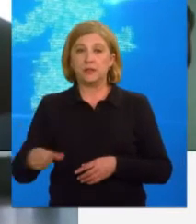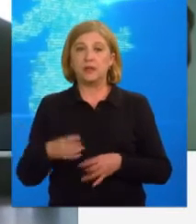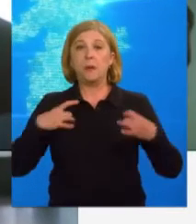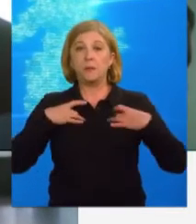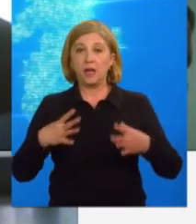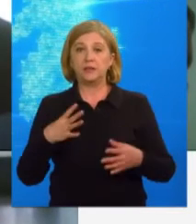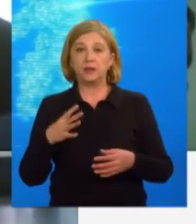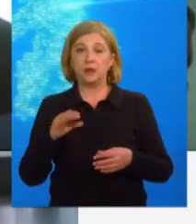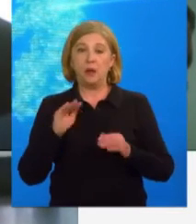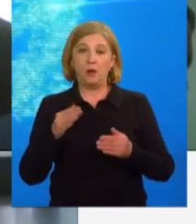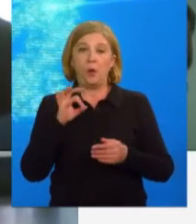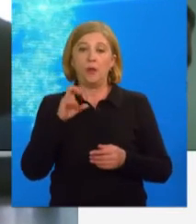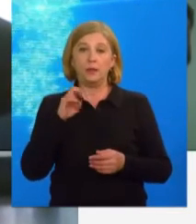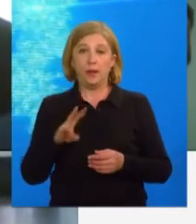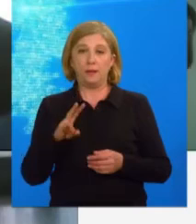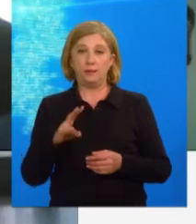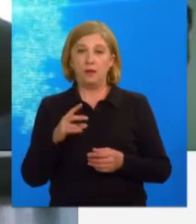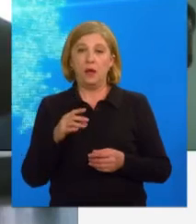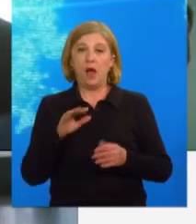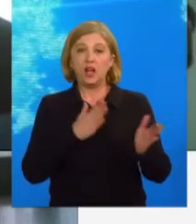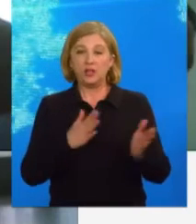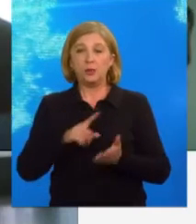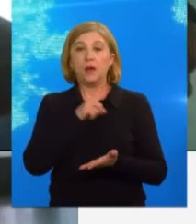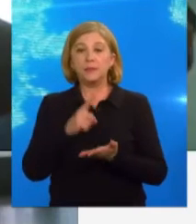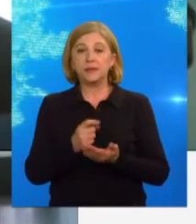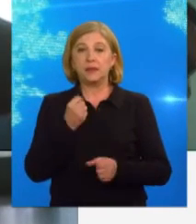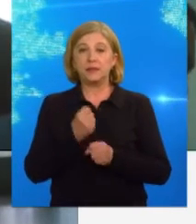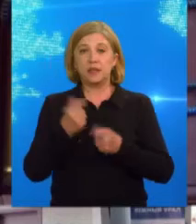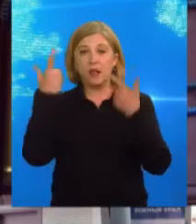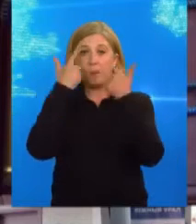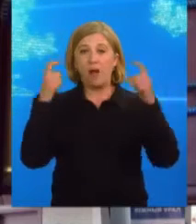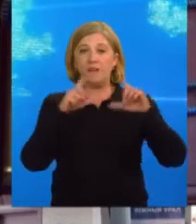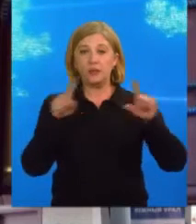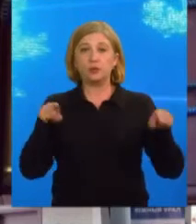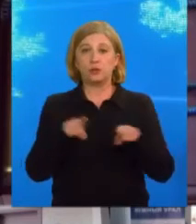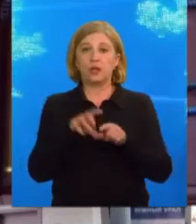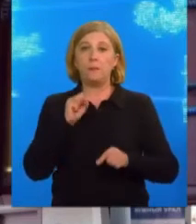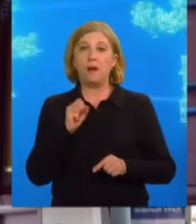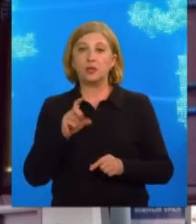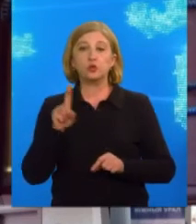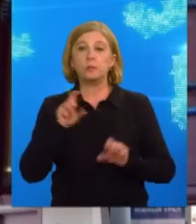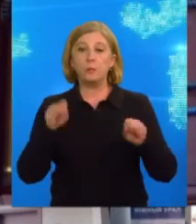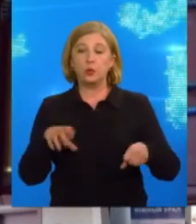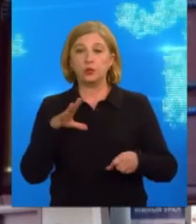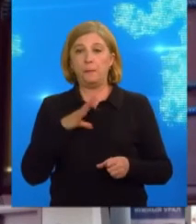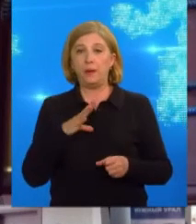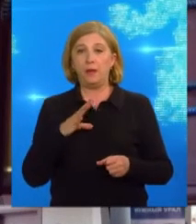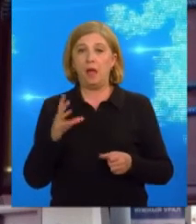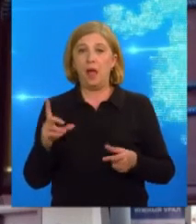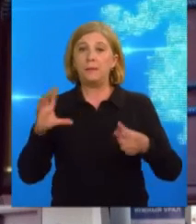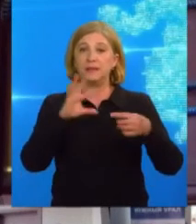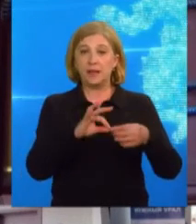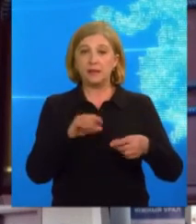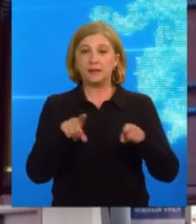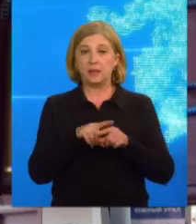в онлайн-режим. Мы обязательно сделаем афишу к таким акциям, чтобы можно было к ним присоединиться